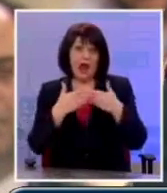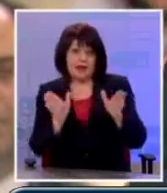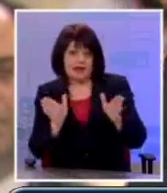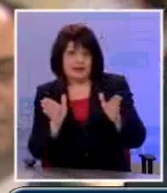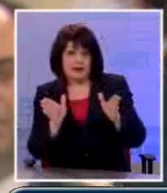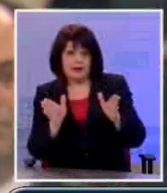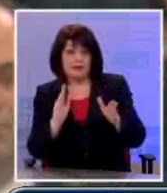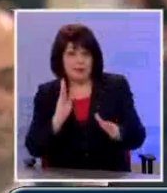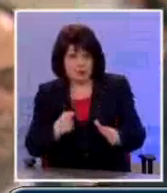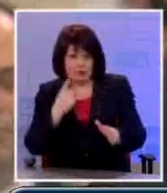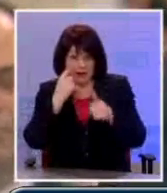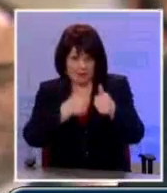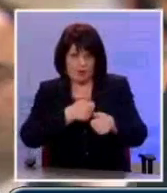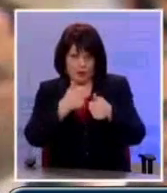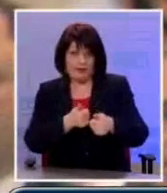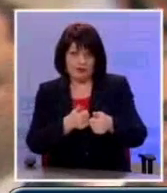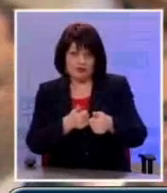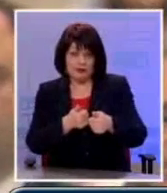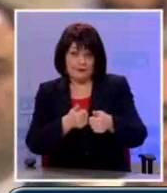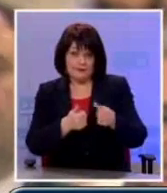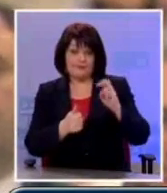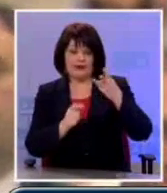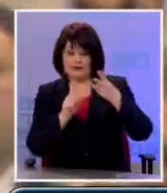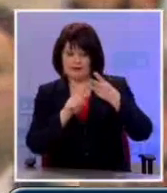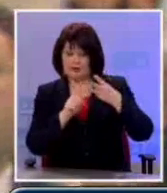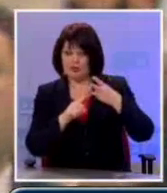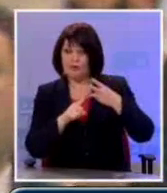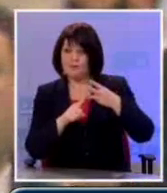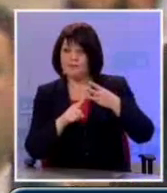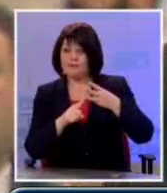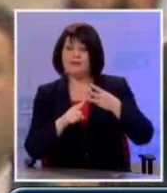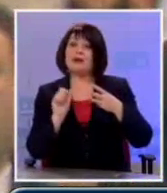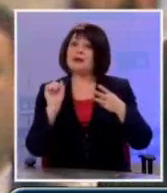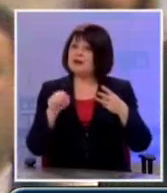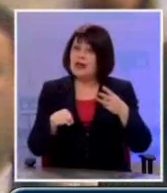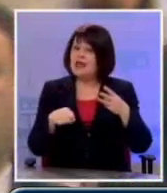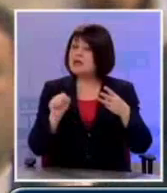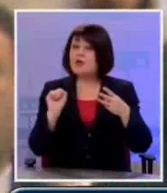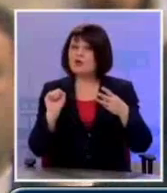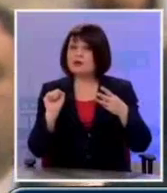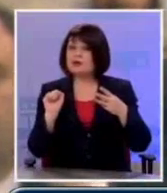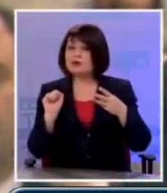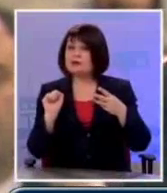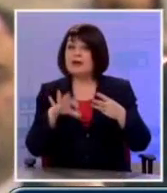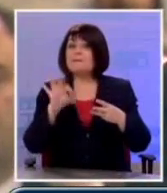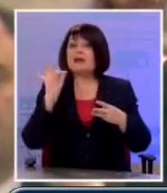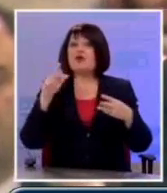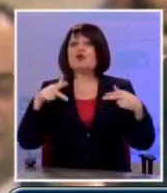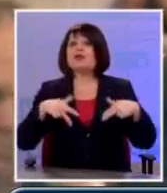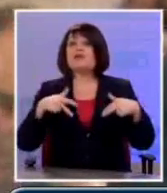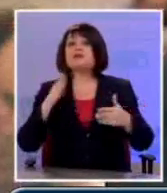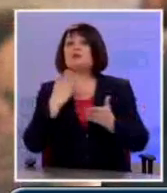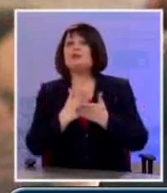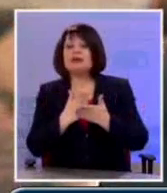και αυτή, θα μπορούμε δηλαδή να την παρακολουθήσουμε. Και ένα τρίτο είναι, συμφωνείτε ή διαφωνείτε με την επιλογή της κυβέρνησης, η